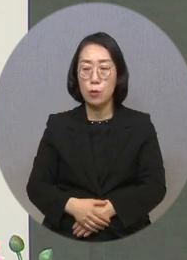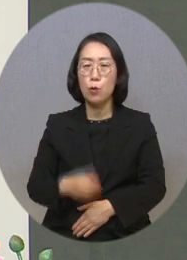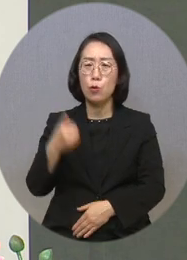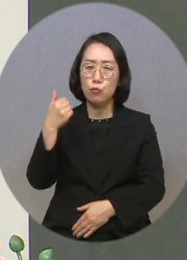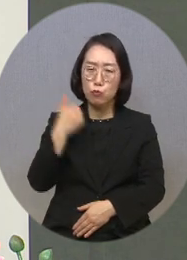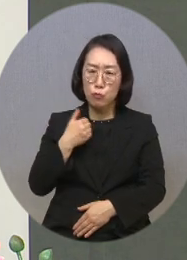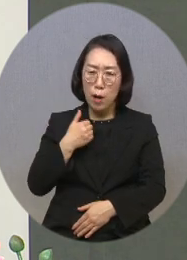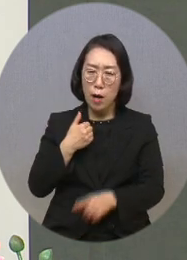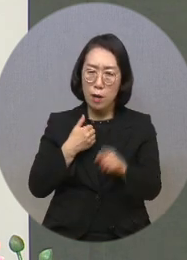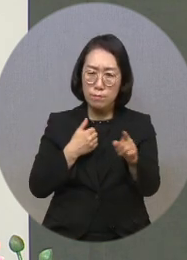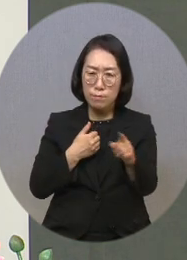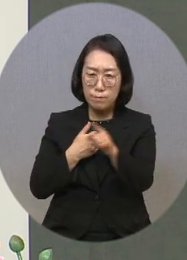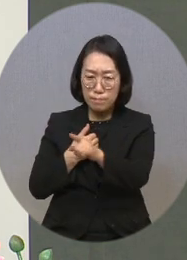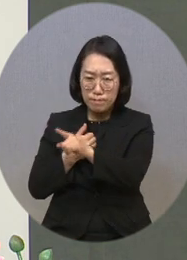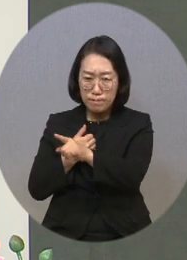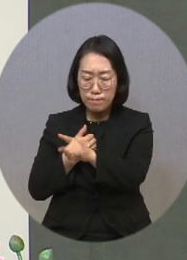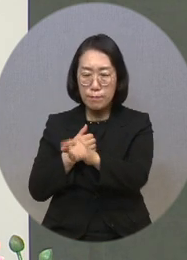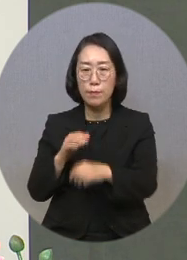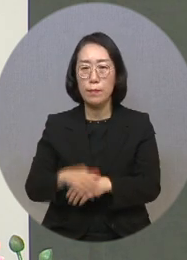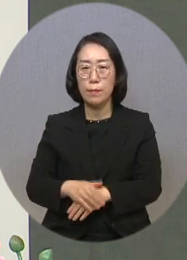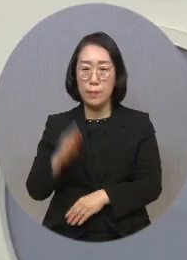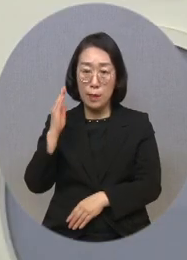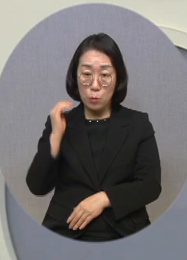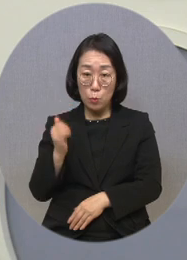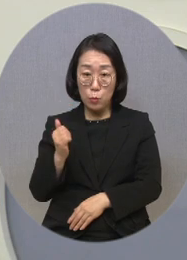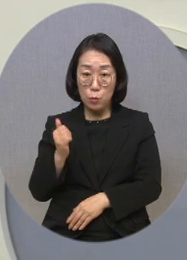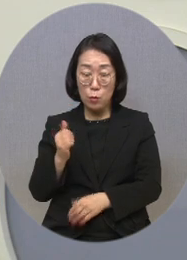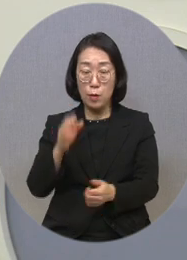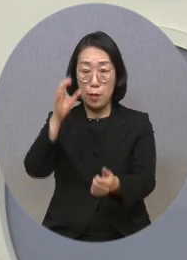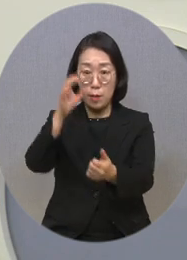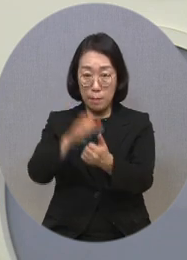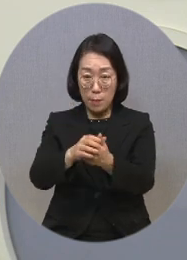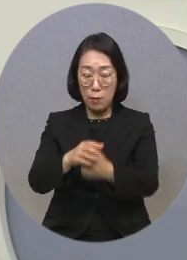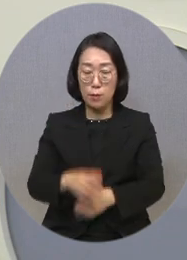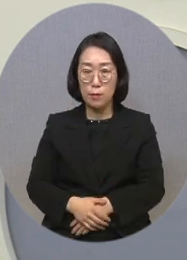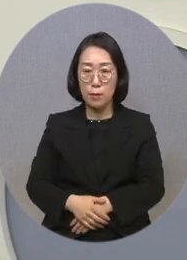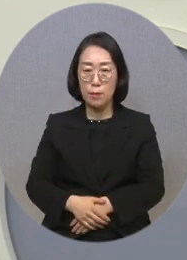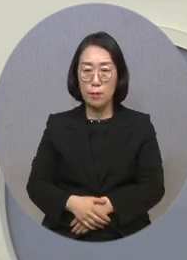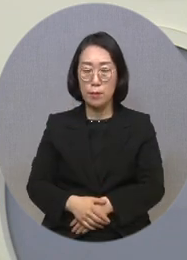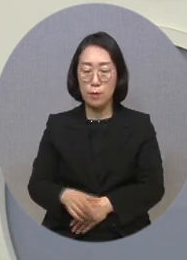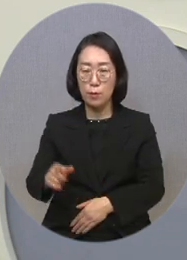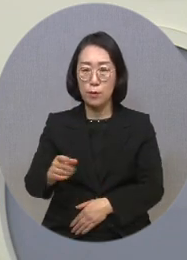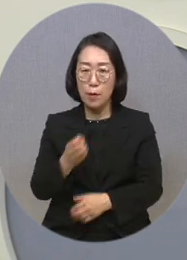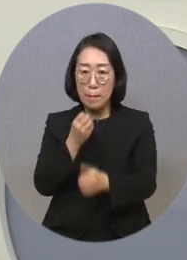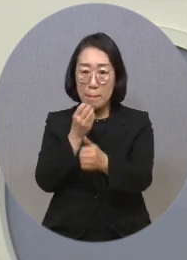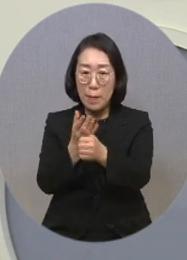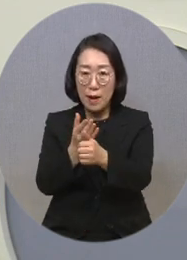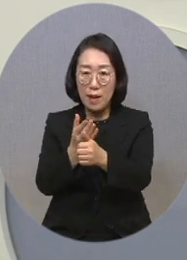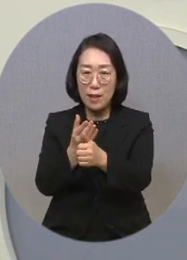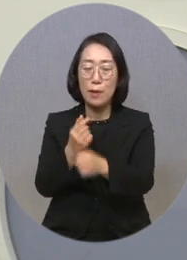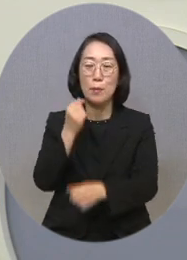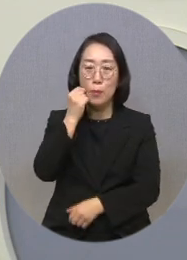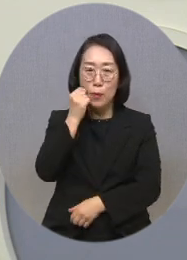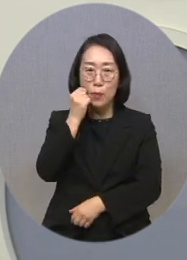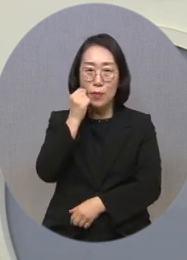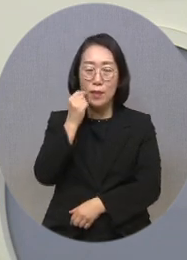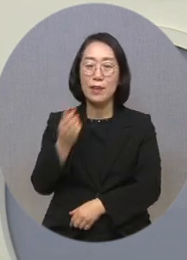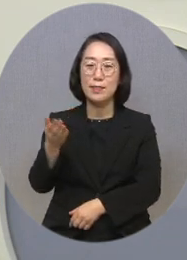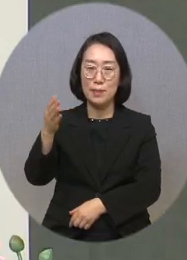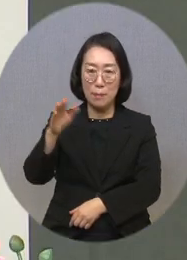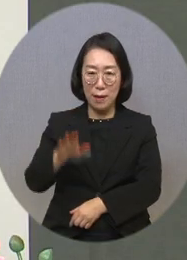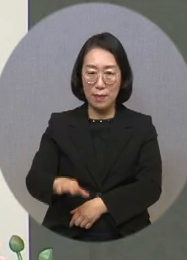누가 대통령이 돼야 할 것이다라는 것은 네. 청기누설이니까 네. 이 자리에서는 말씀을 못 하시겠지만은